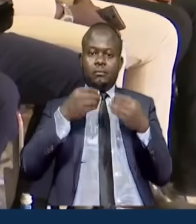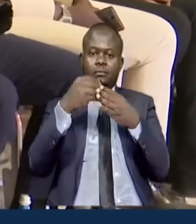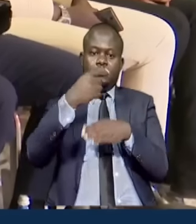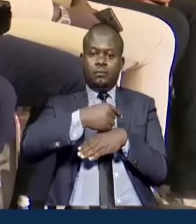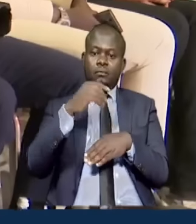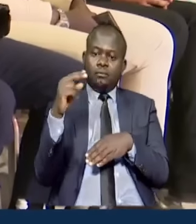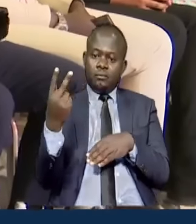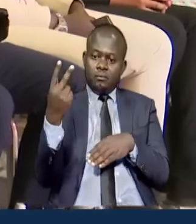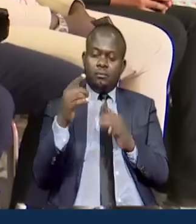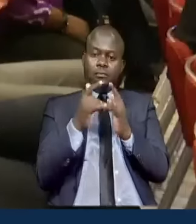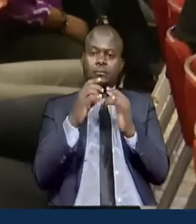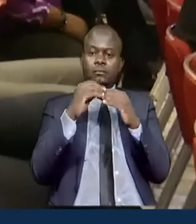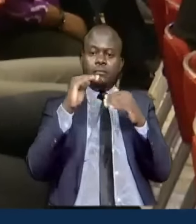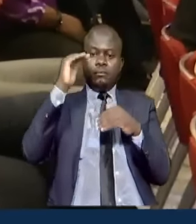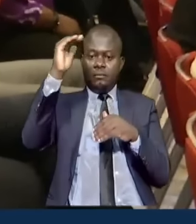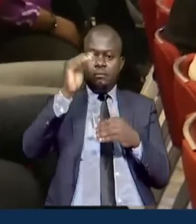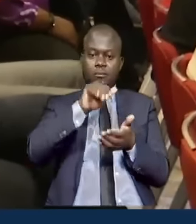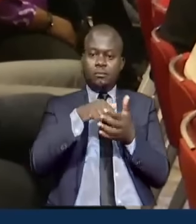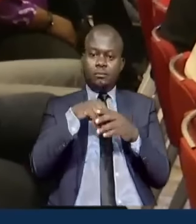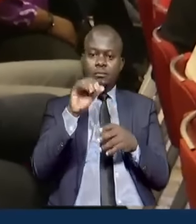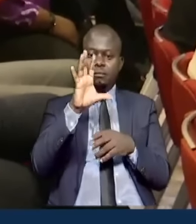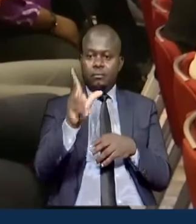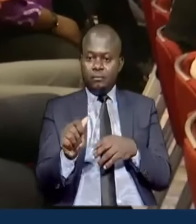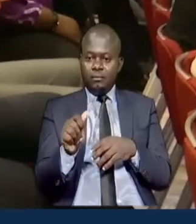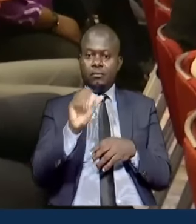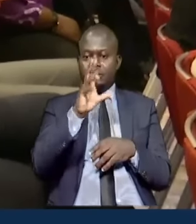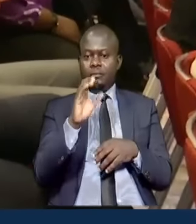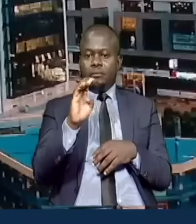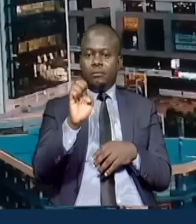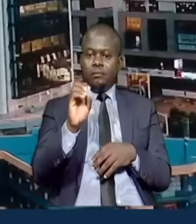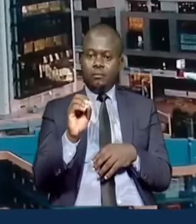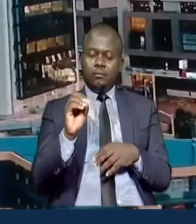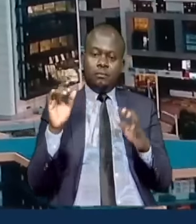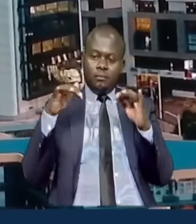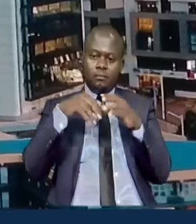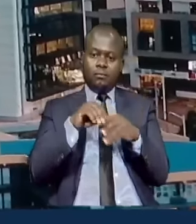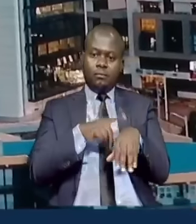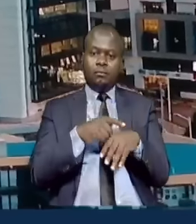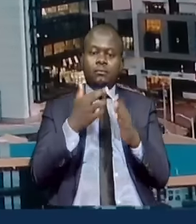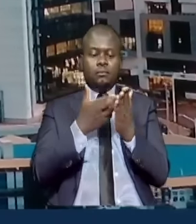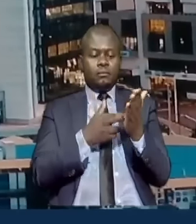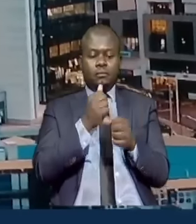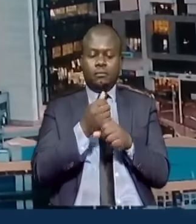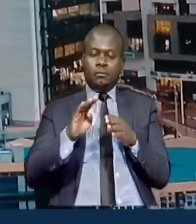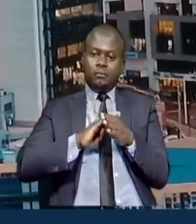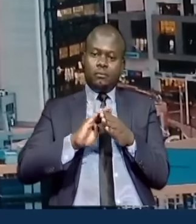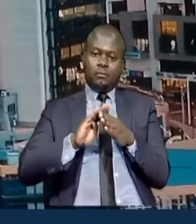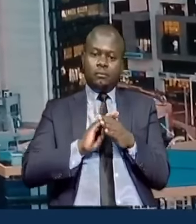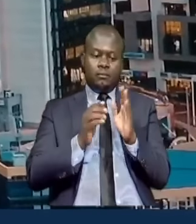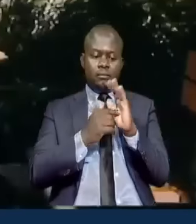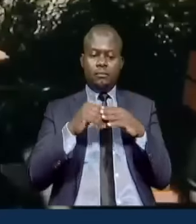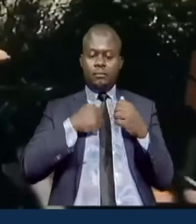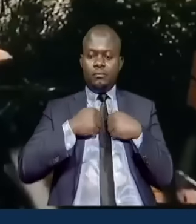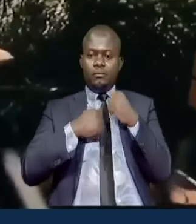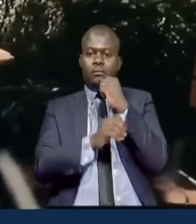kabiri w'inama y'abayobozi bakuru b'ibigo byo muri Afurika, Africa Stewards Forum. Ni mu gihe raporo ya Doing Business ishyira u Rwanda mu bihugu